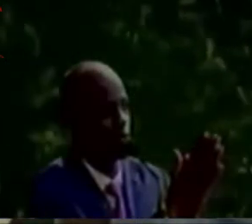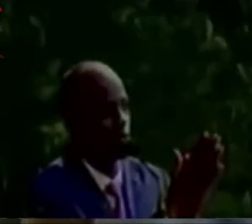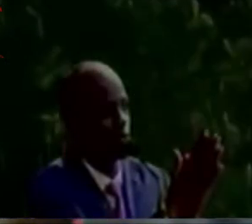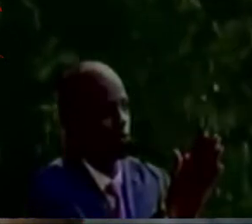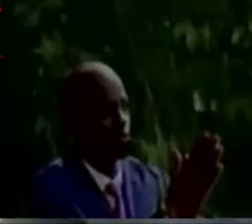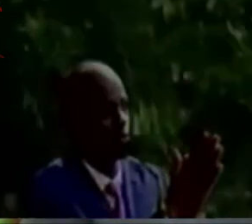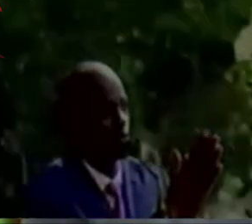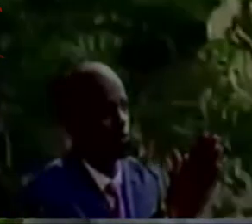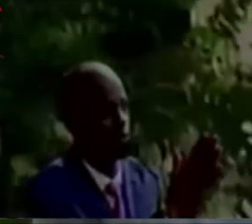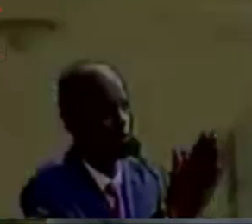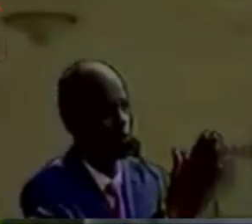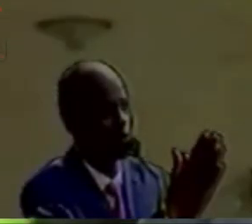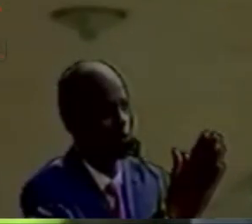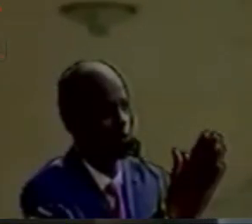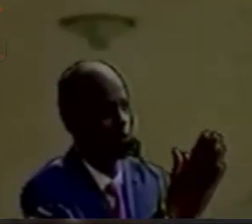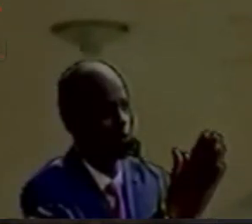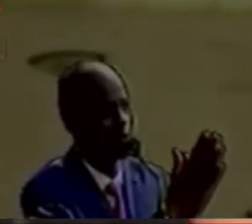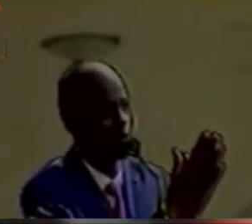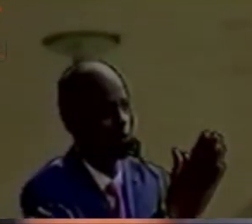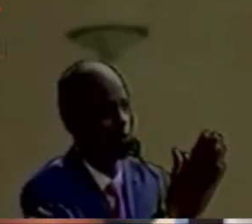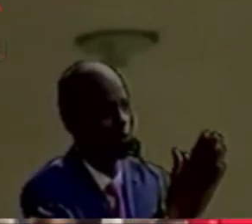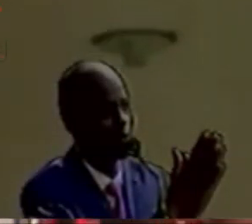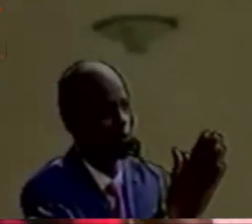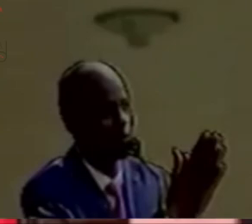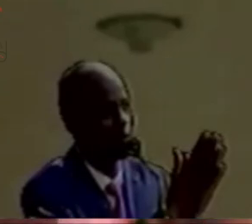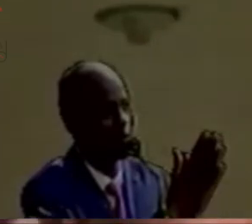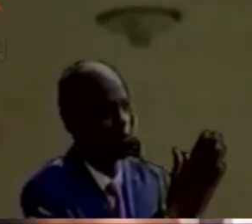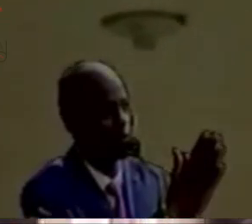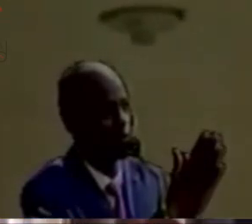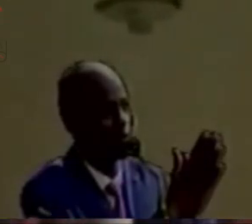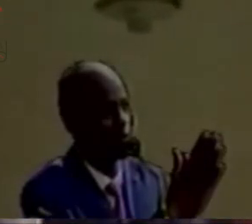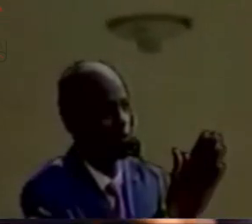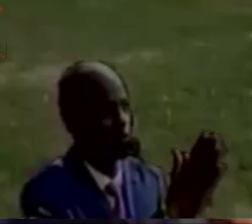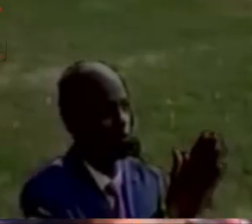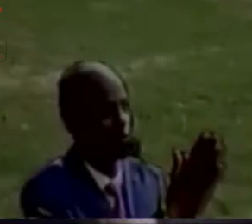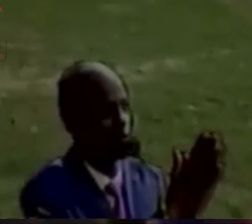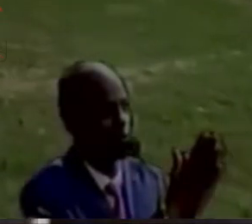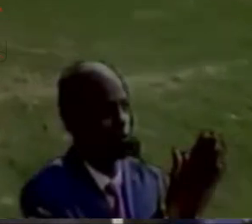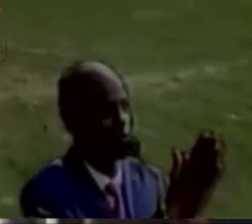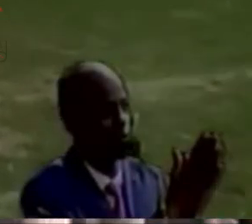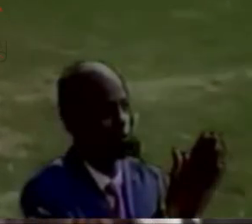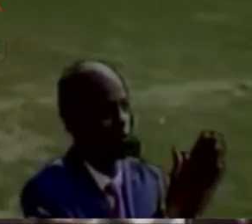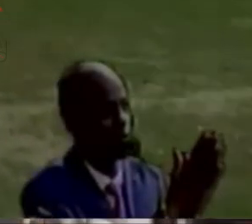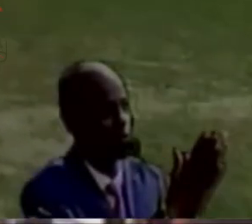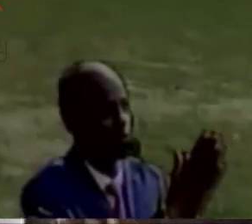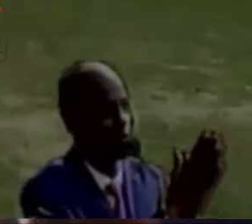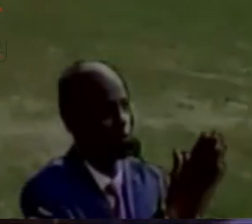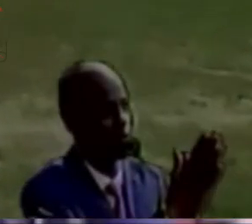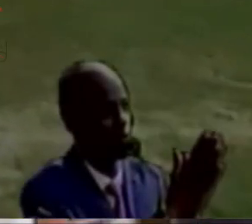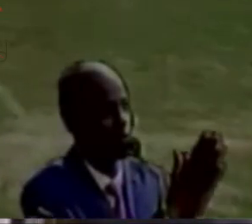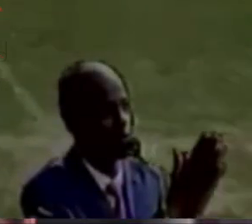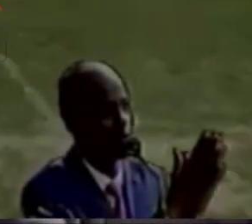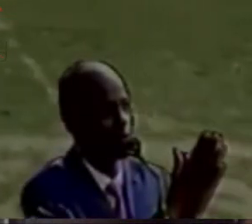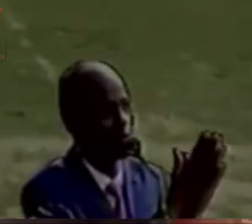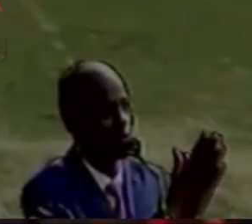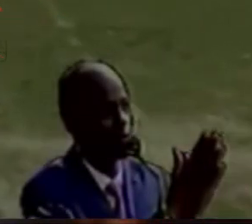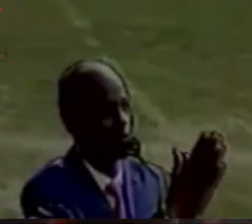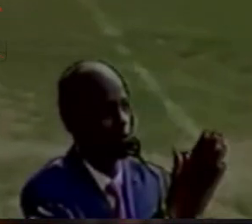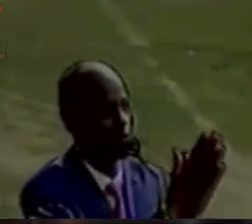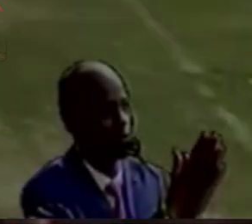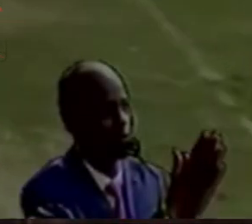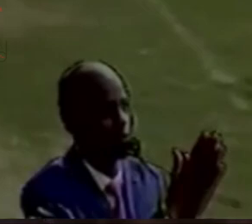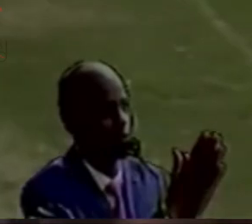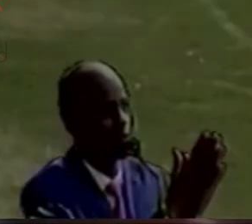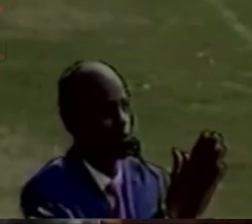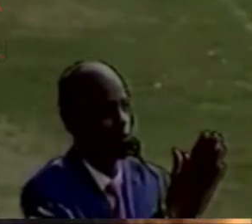Peigné, tape d'eau, c'est ton grenier que nous avons pour au presse. Ici, de la côté de fait interview là, c'était quand qui était là. Bataille Peigné, elle